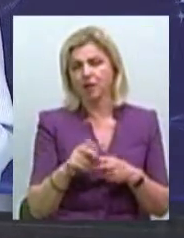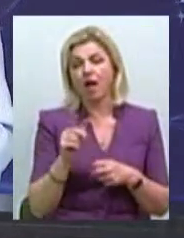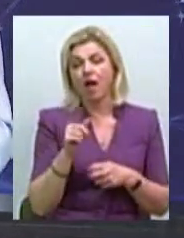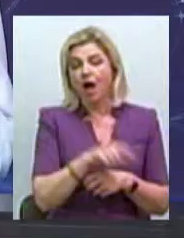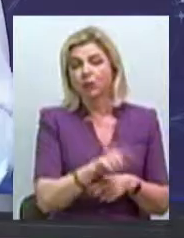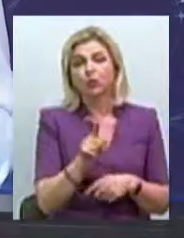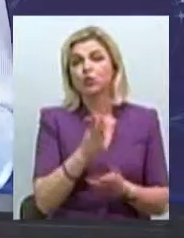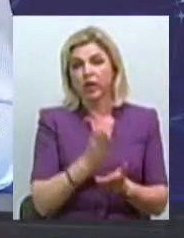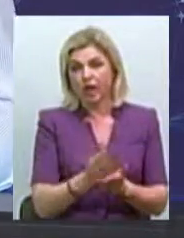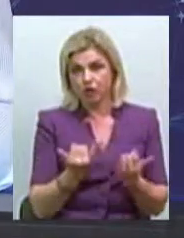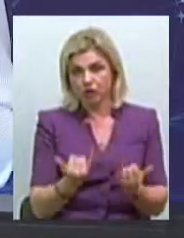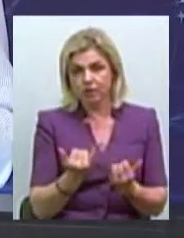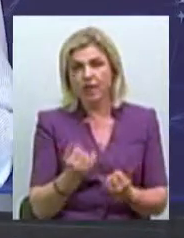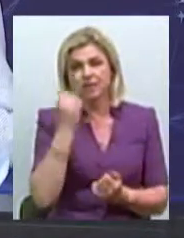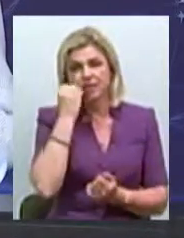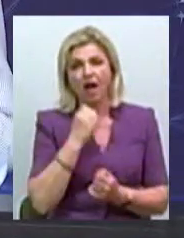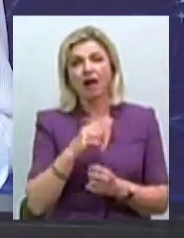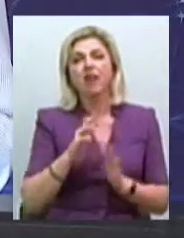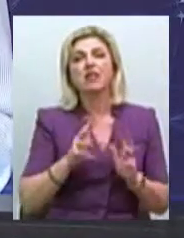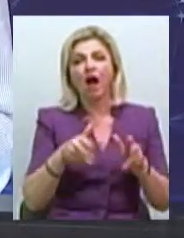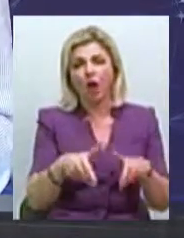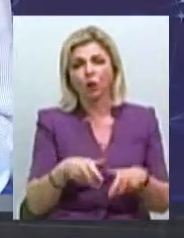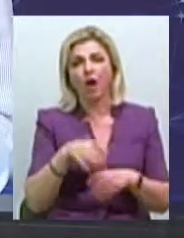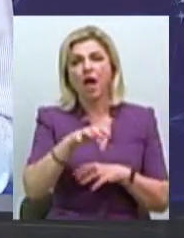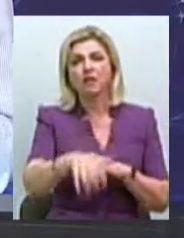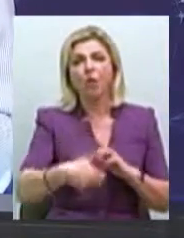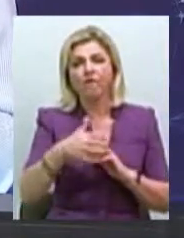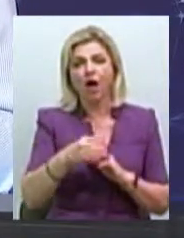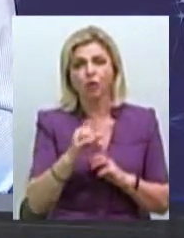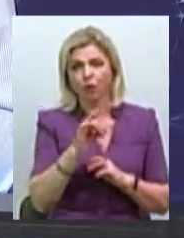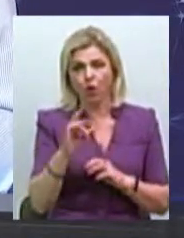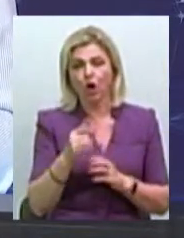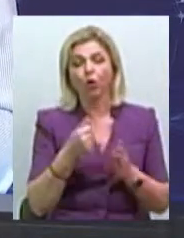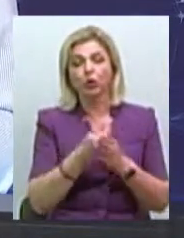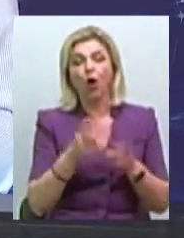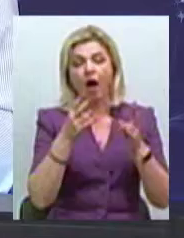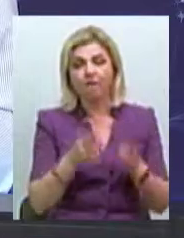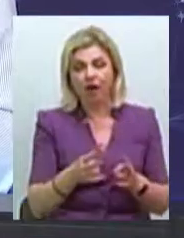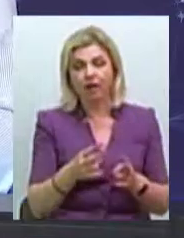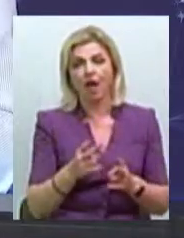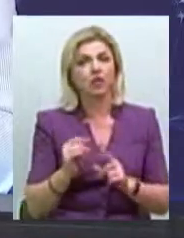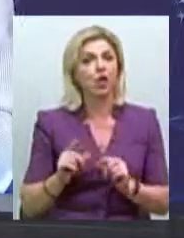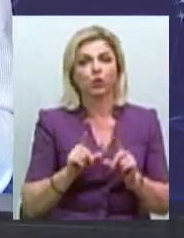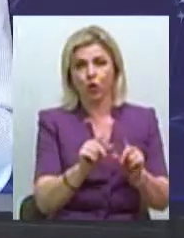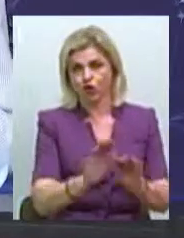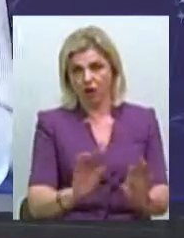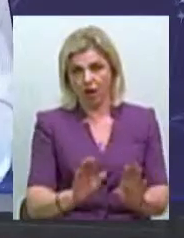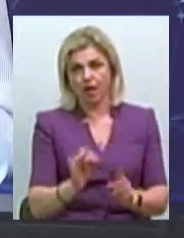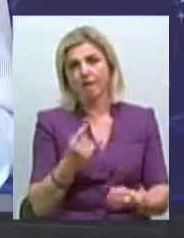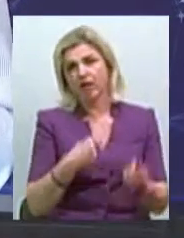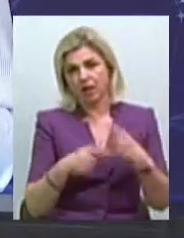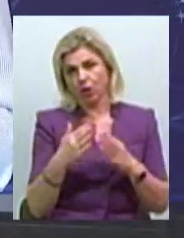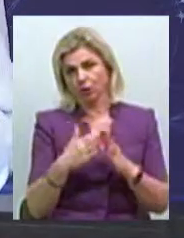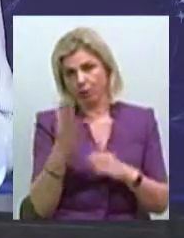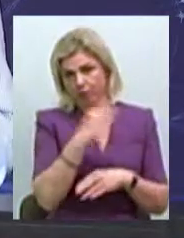нас є, ну, старі трактори, які в нас були, екскаватори, ми, вибачте, навіть до аварії деколи не доїжджали і верталися назад,